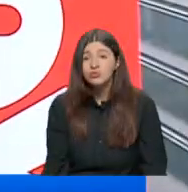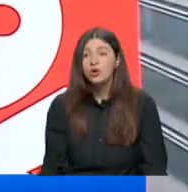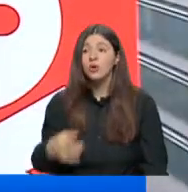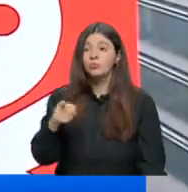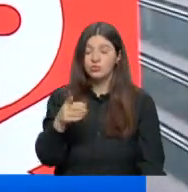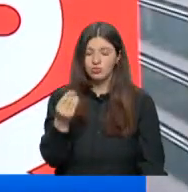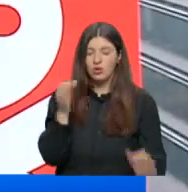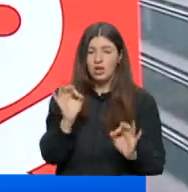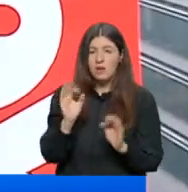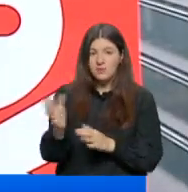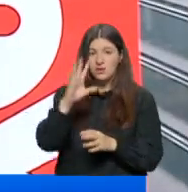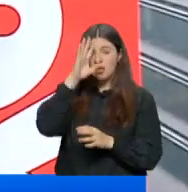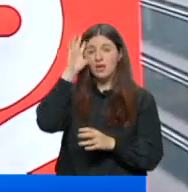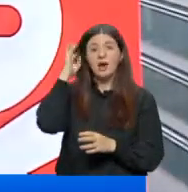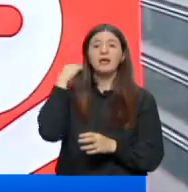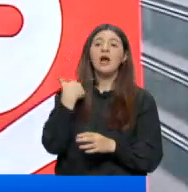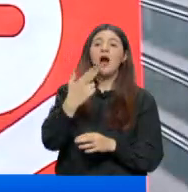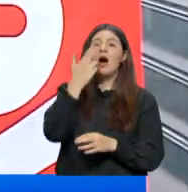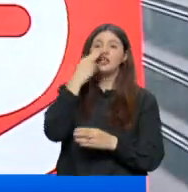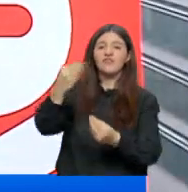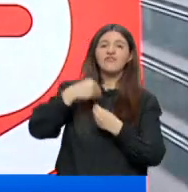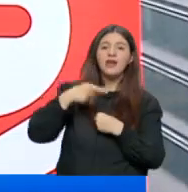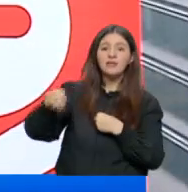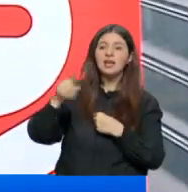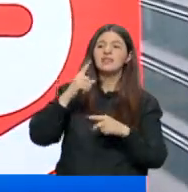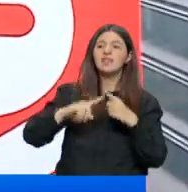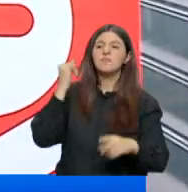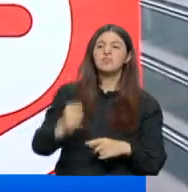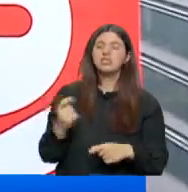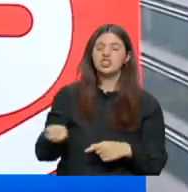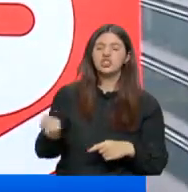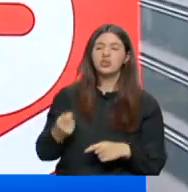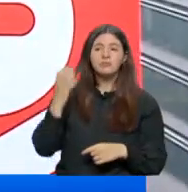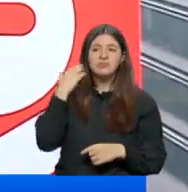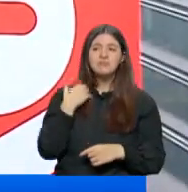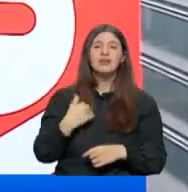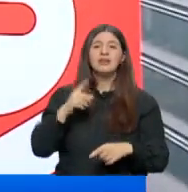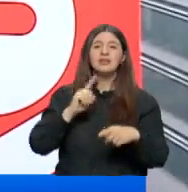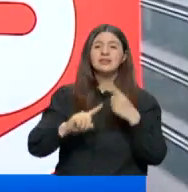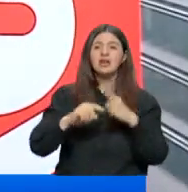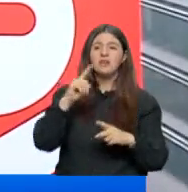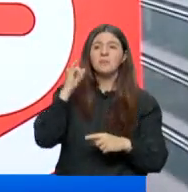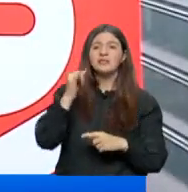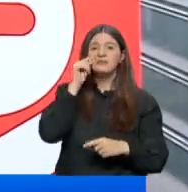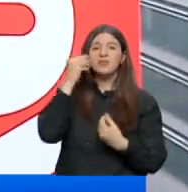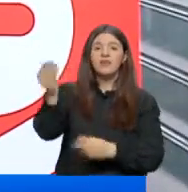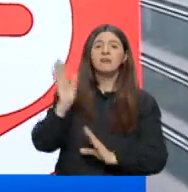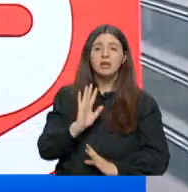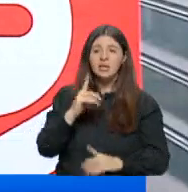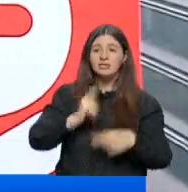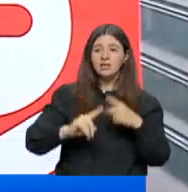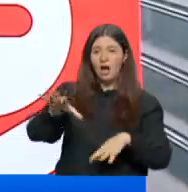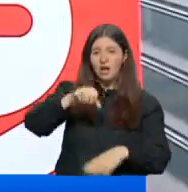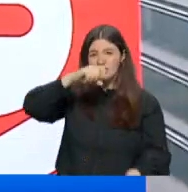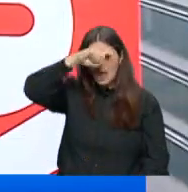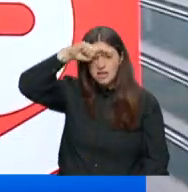çok önemli şeyler. Hani alıştırdılar bize siyaset pis bir iş, pis bir iş diye. Ben de diyorum ki siyaseti pis insanlara bırakmayın. Siyaseti